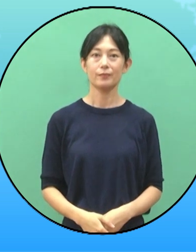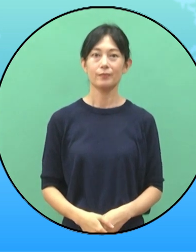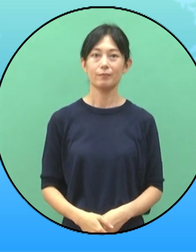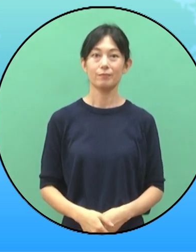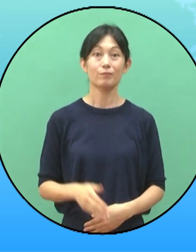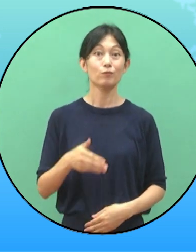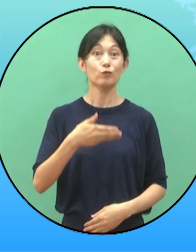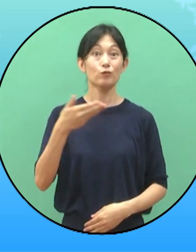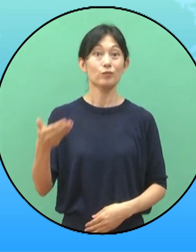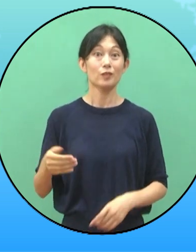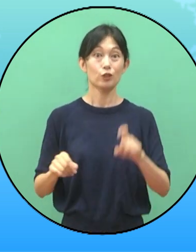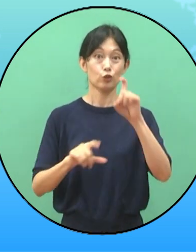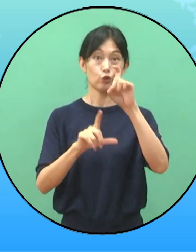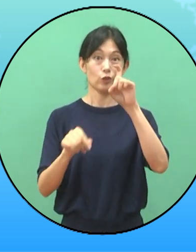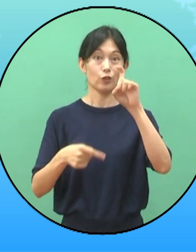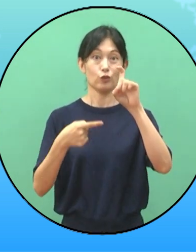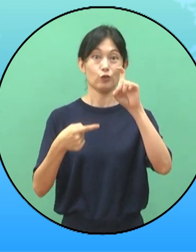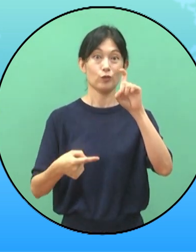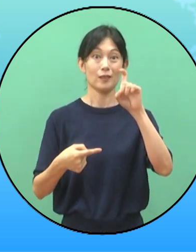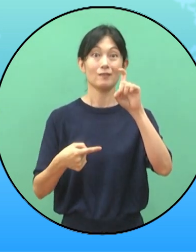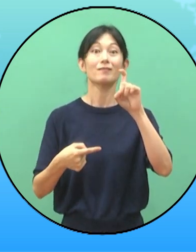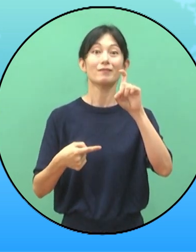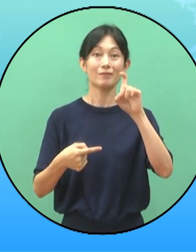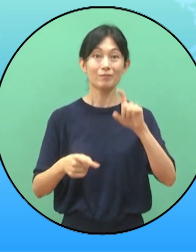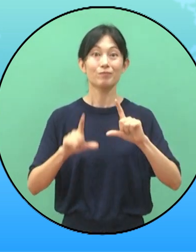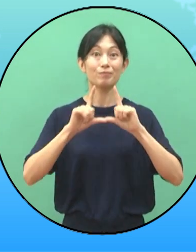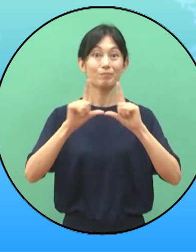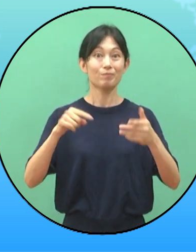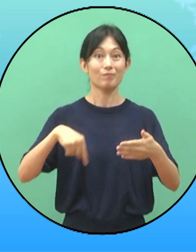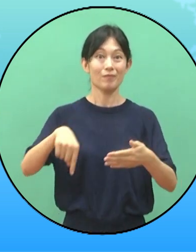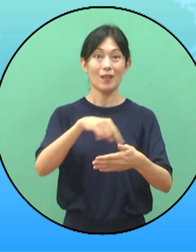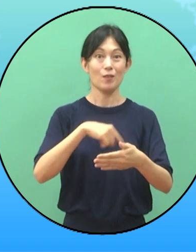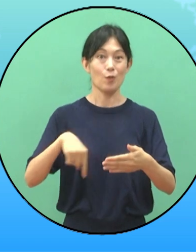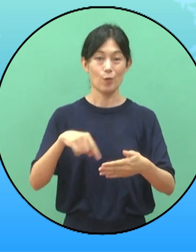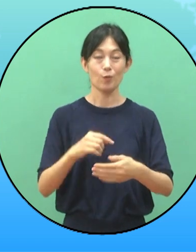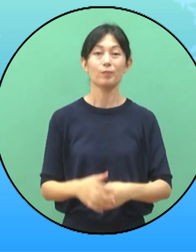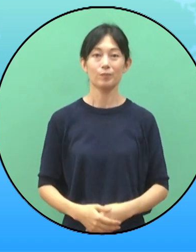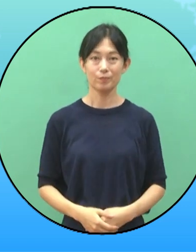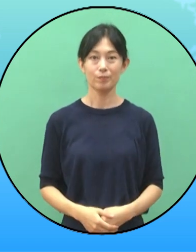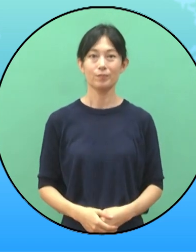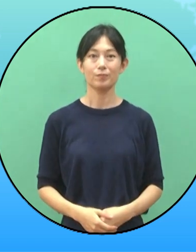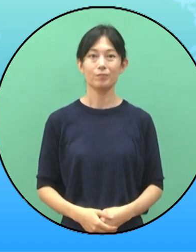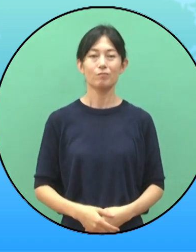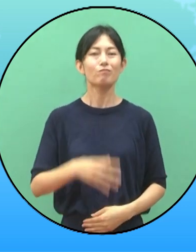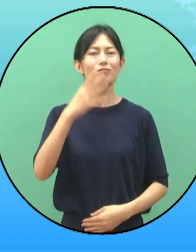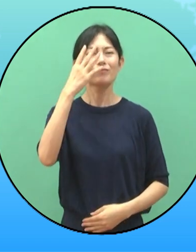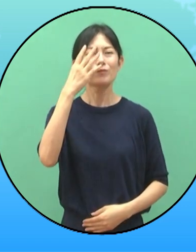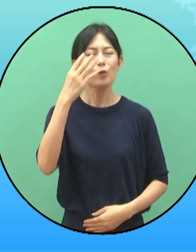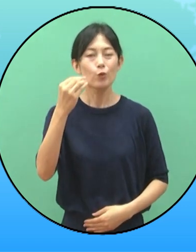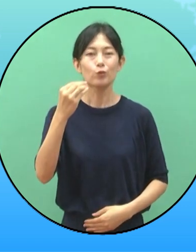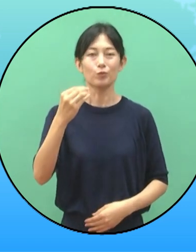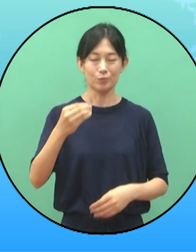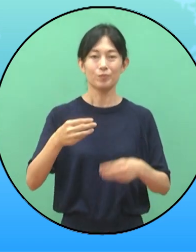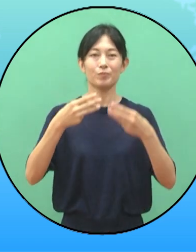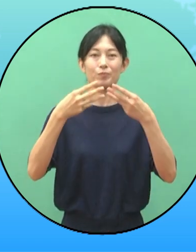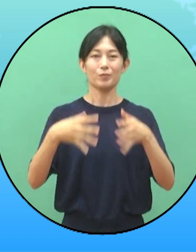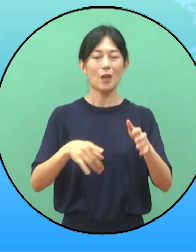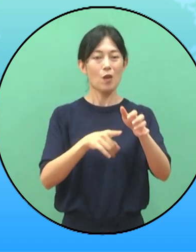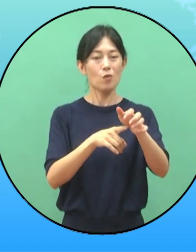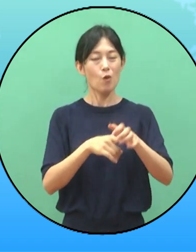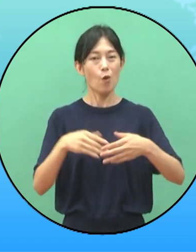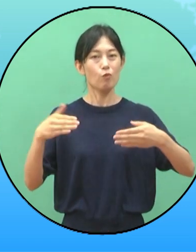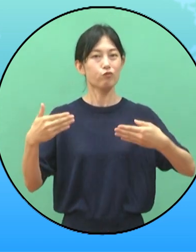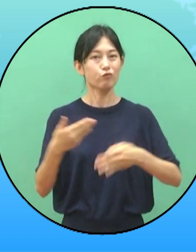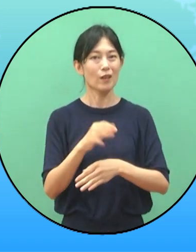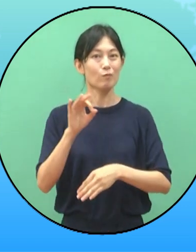次回10月1日発行の県政だより三重10月号は魅力あふれる三重の農林水産